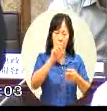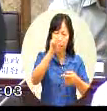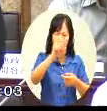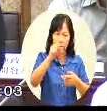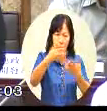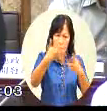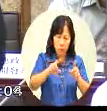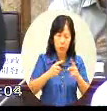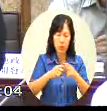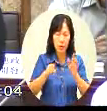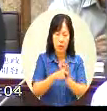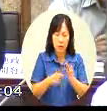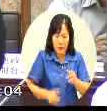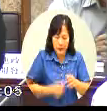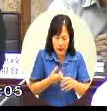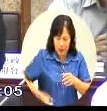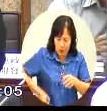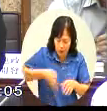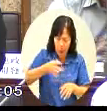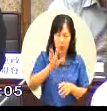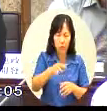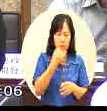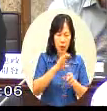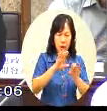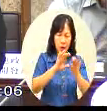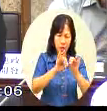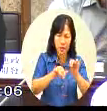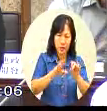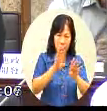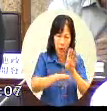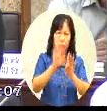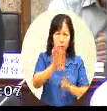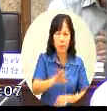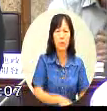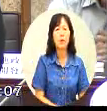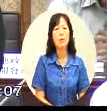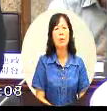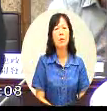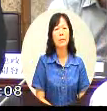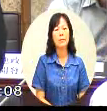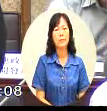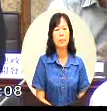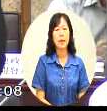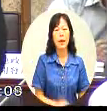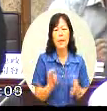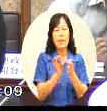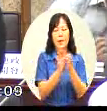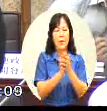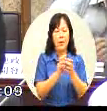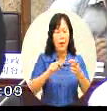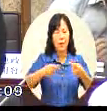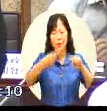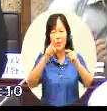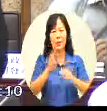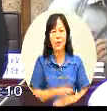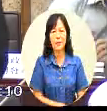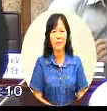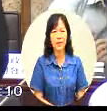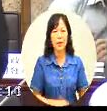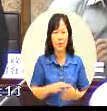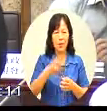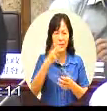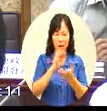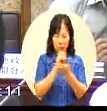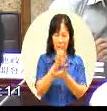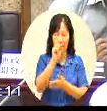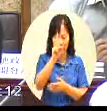个的确是贡献相当大的比例的一个地价税啊，哈啊， 没关系啊，我们辩论。 我跟萧远